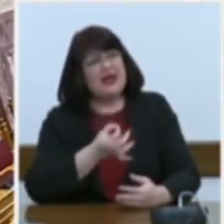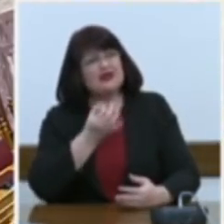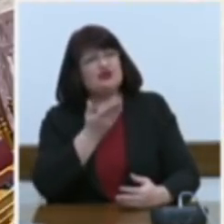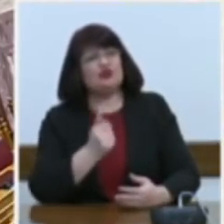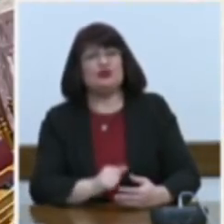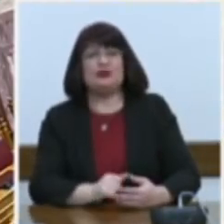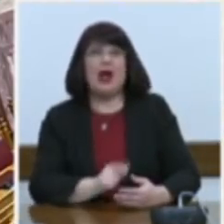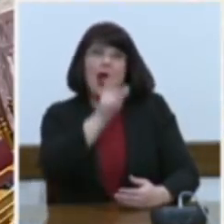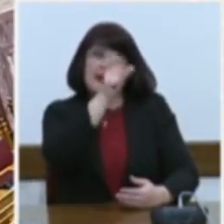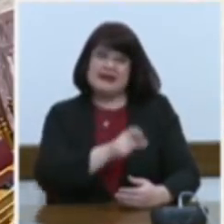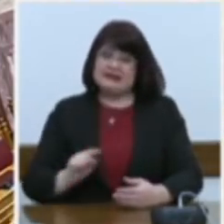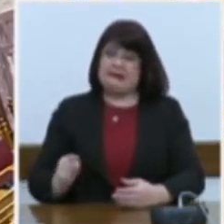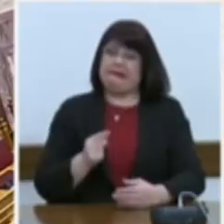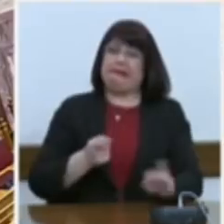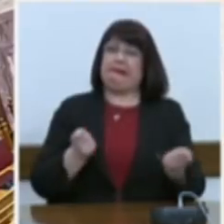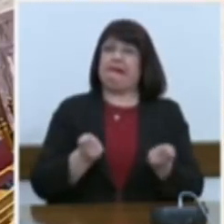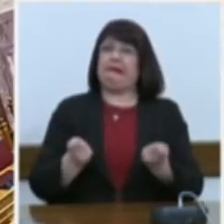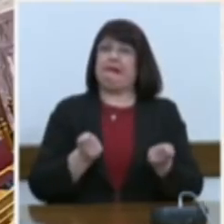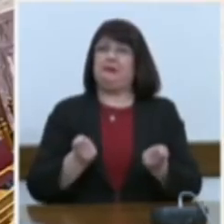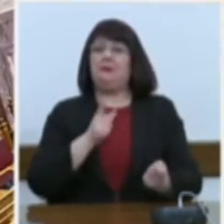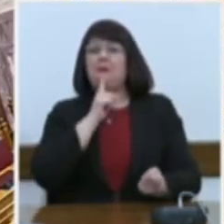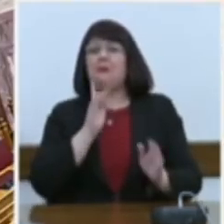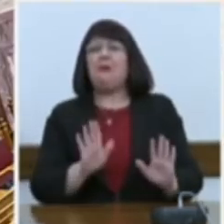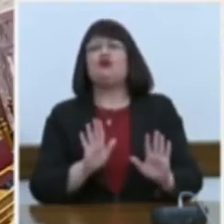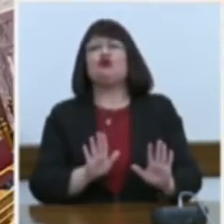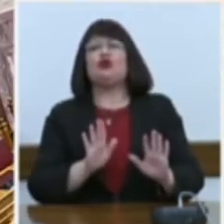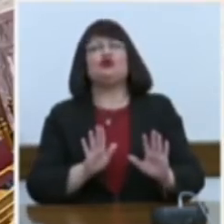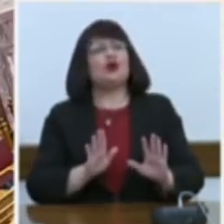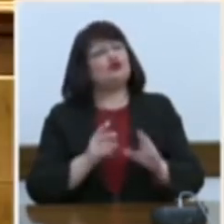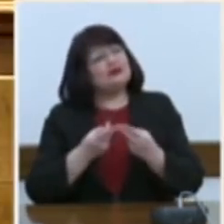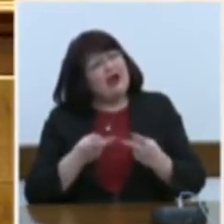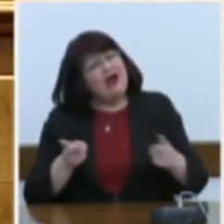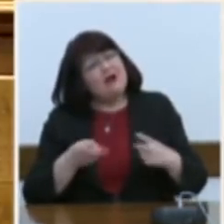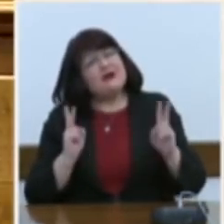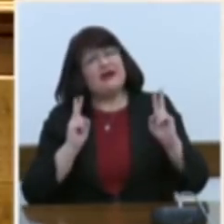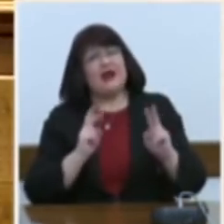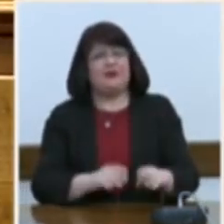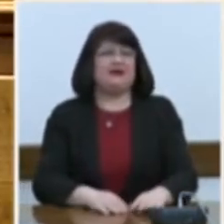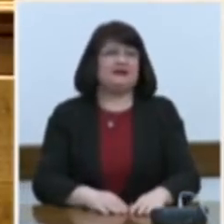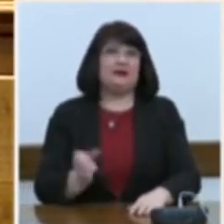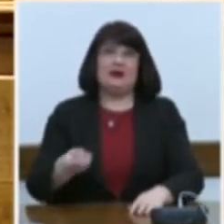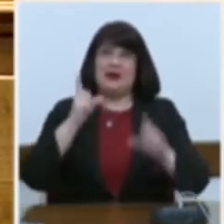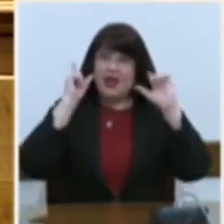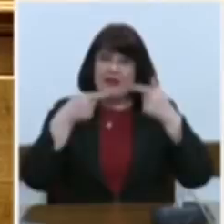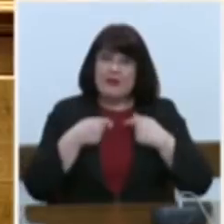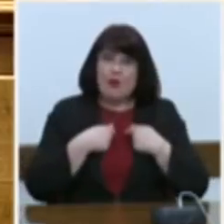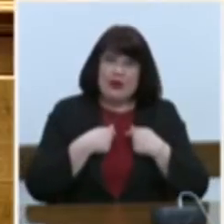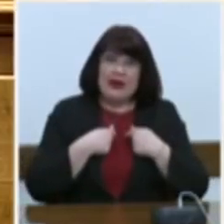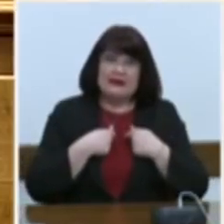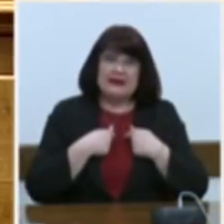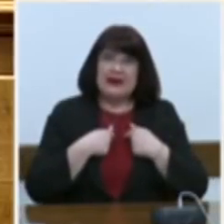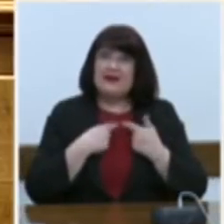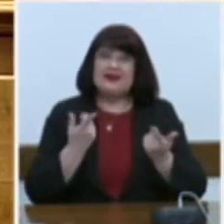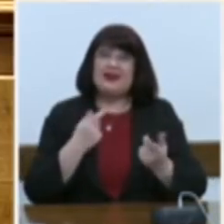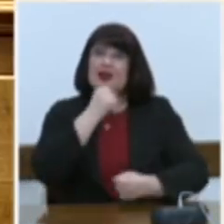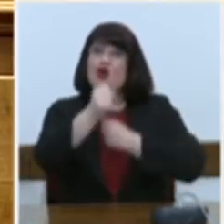καθοδηγείτε άμεσα, τα ανέχεστε και τα καλλιεργείτε. Η Νέα Δημοκρατία έχει ποτίσει